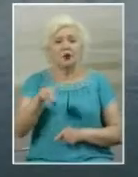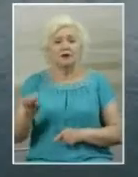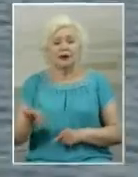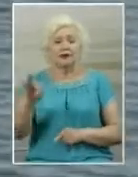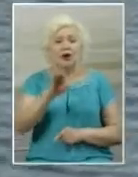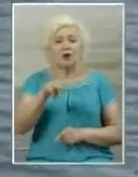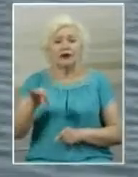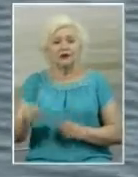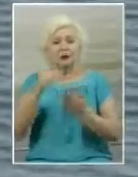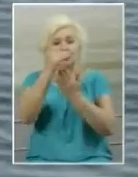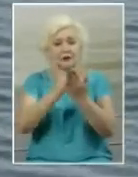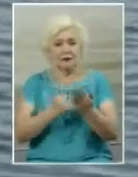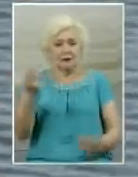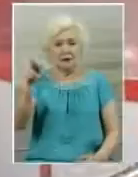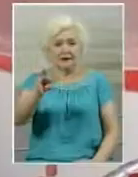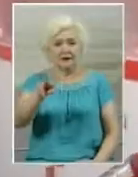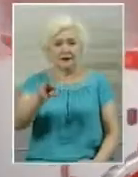Ігор Печенко, телеканал «Скіфія».